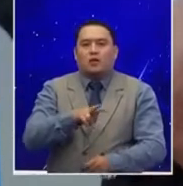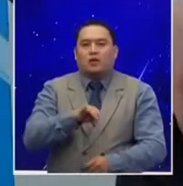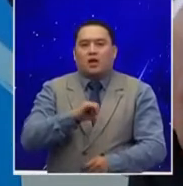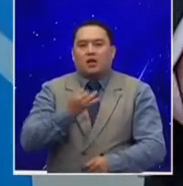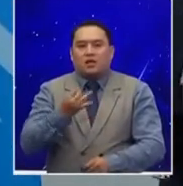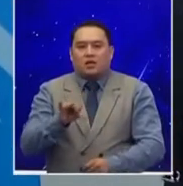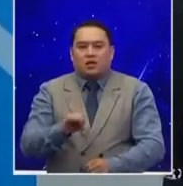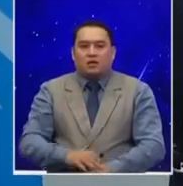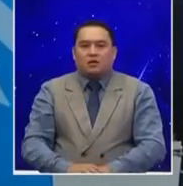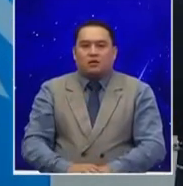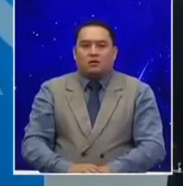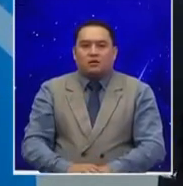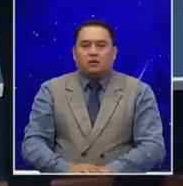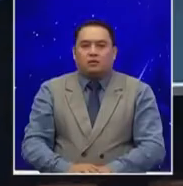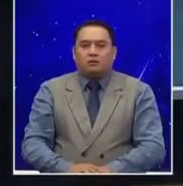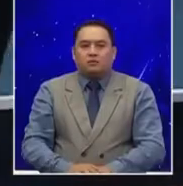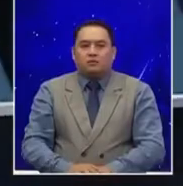Жуматай Амреев.